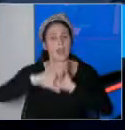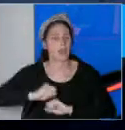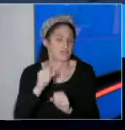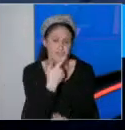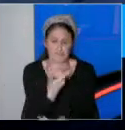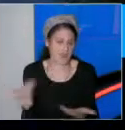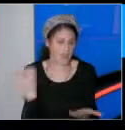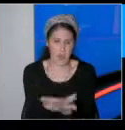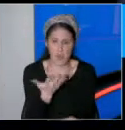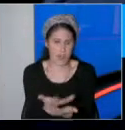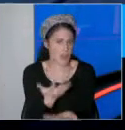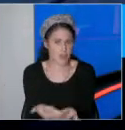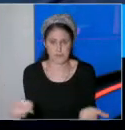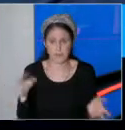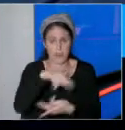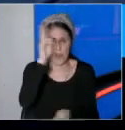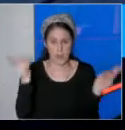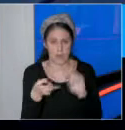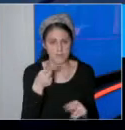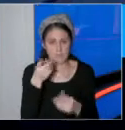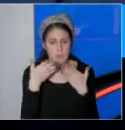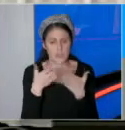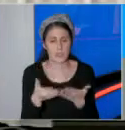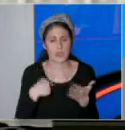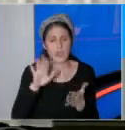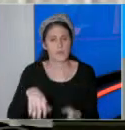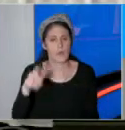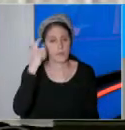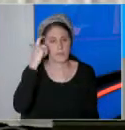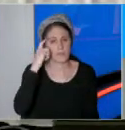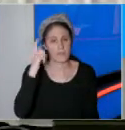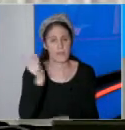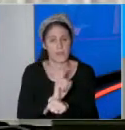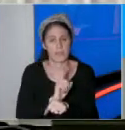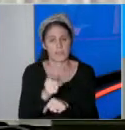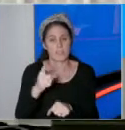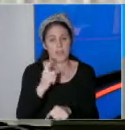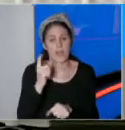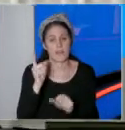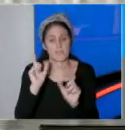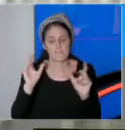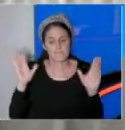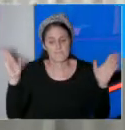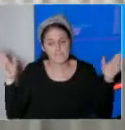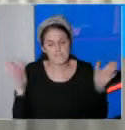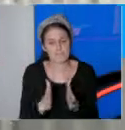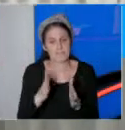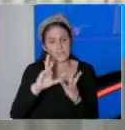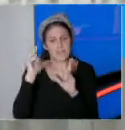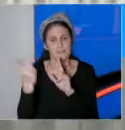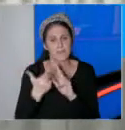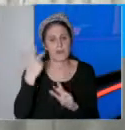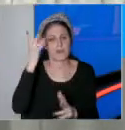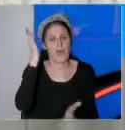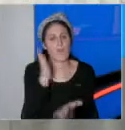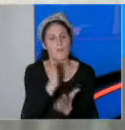לילי עוזר. מבחינת סתם, מה שנקרא. כן, ואני גם חושב שברגע שאתה מצר על הציבור, ואתה קובע איזושהי